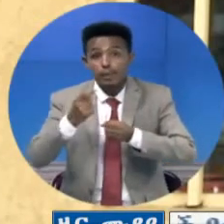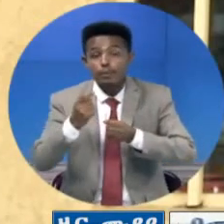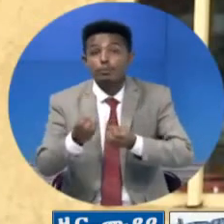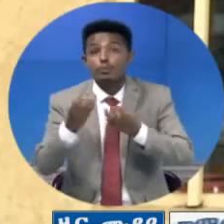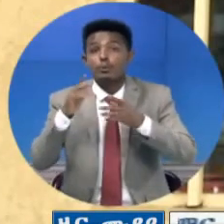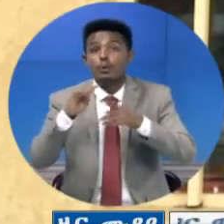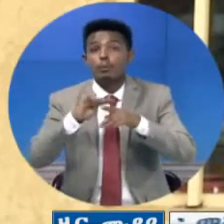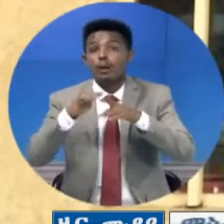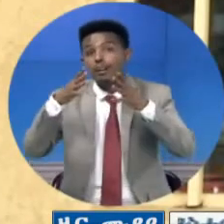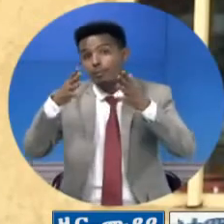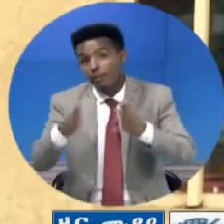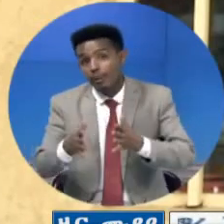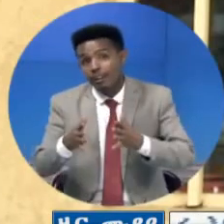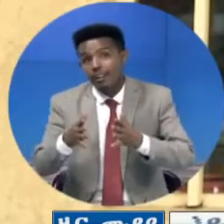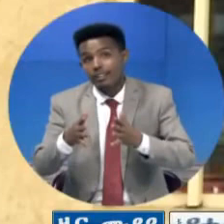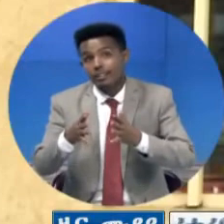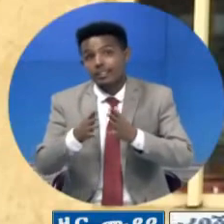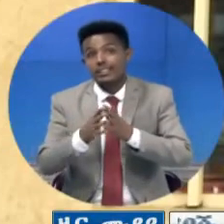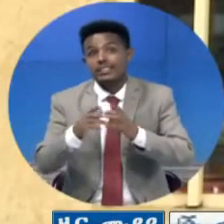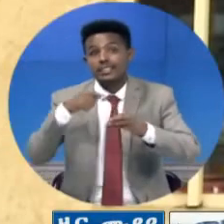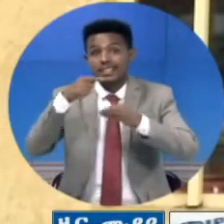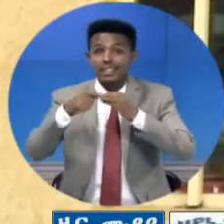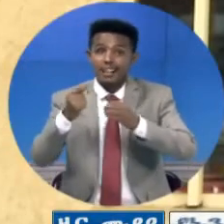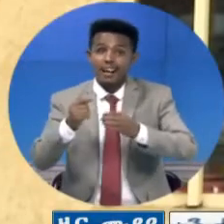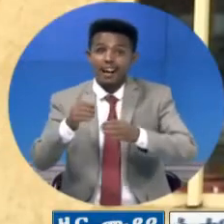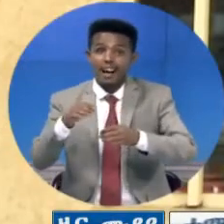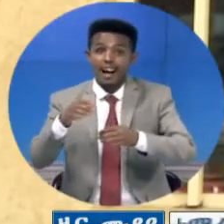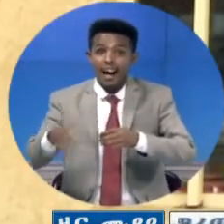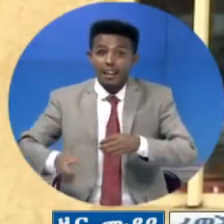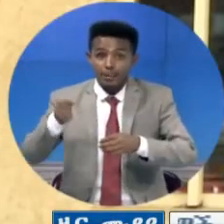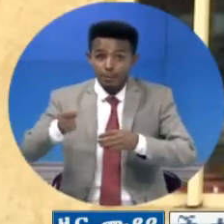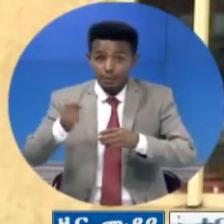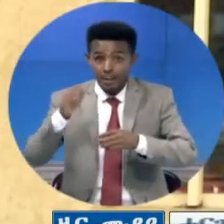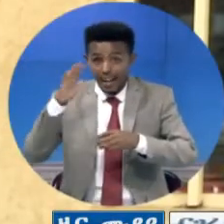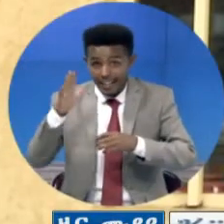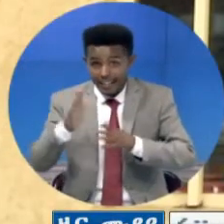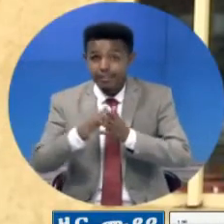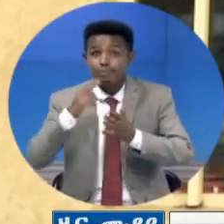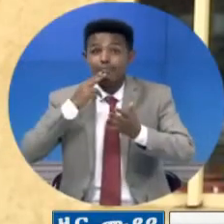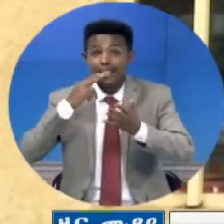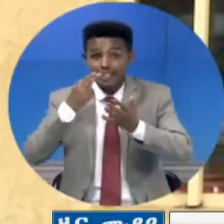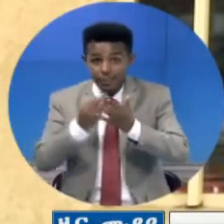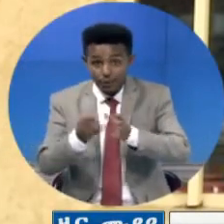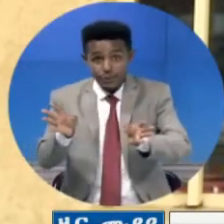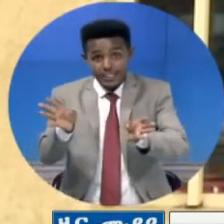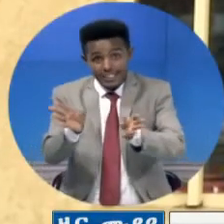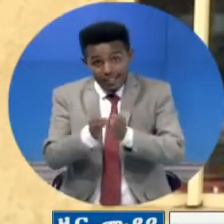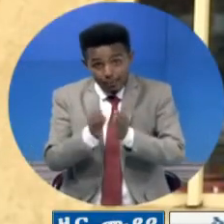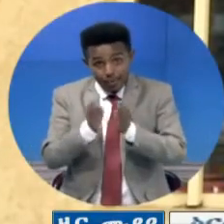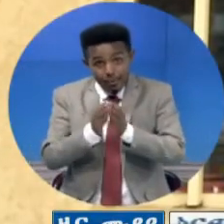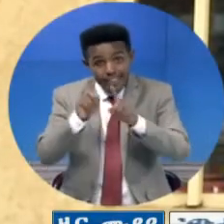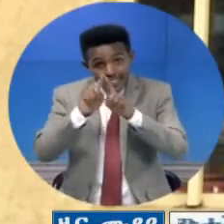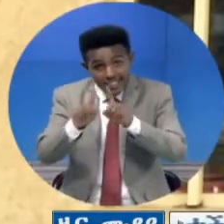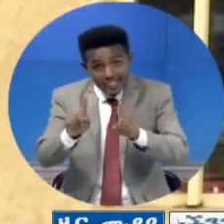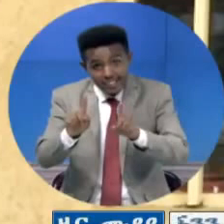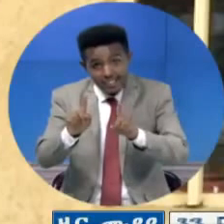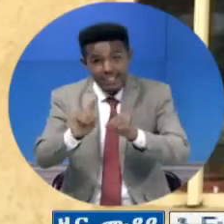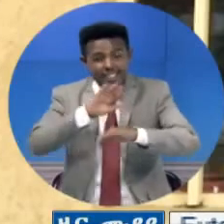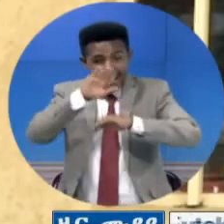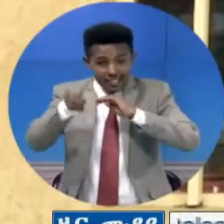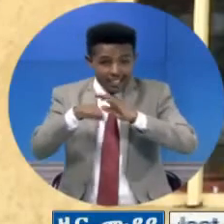ባለሙያ ስለ አረሙን አይነት አሁን ያውቃል፣ መለየት ይችላል፣ መረጃዎቹን ሰብስበዋል። ነገር ግን እንዳጠቃላይ